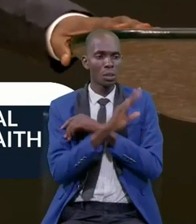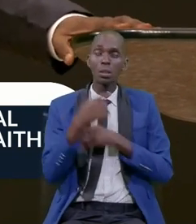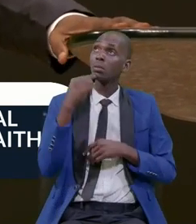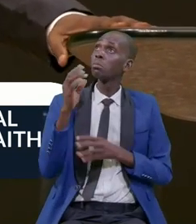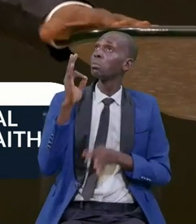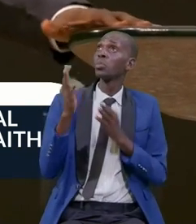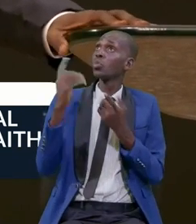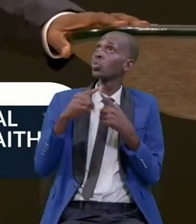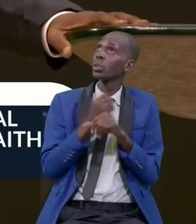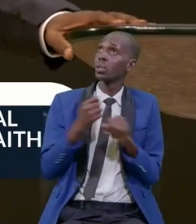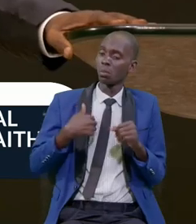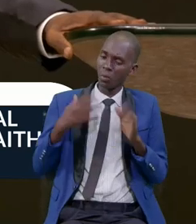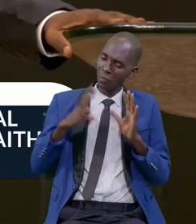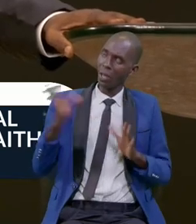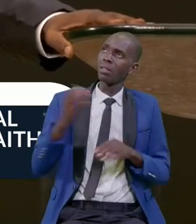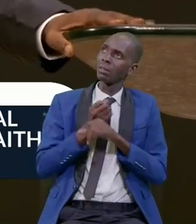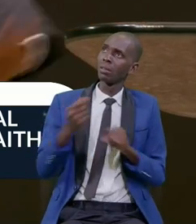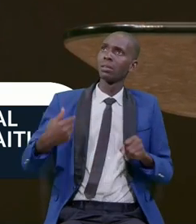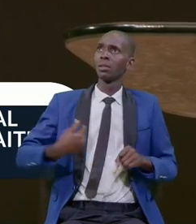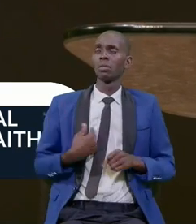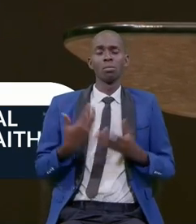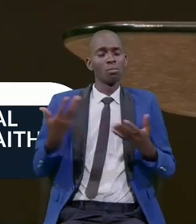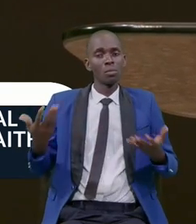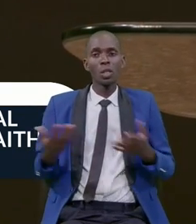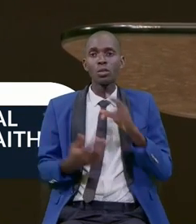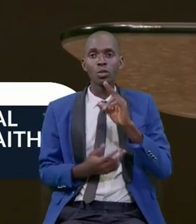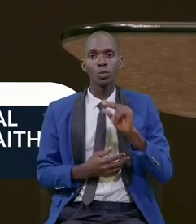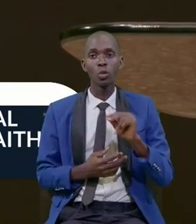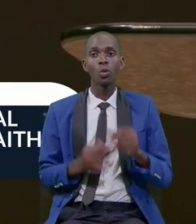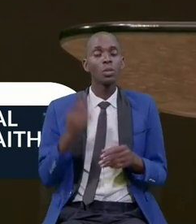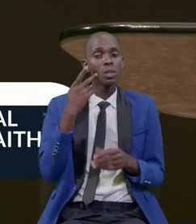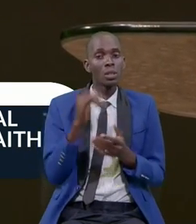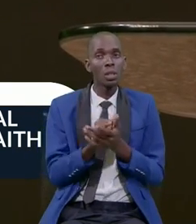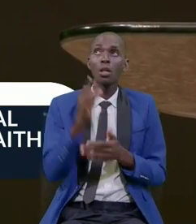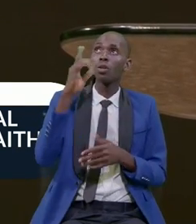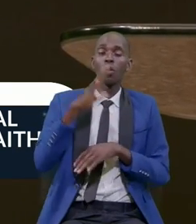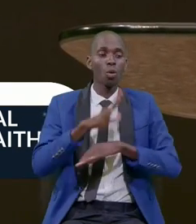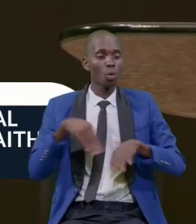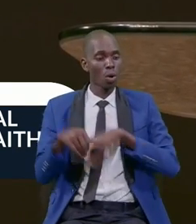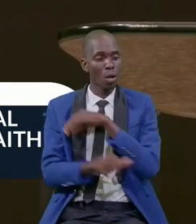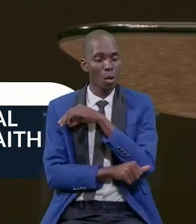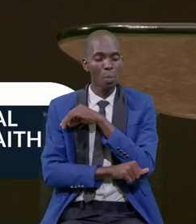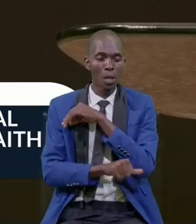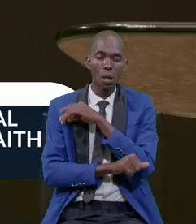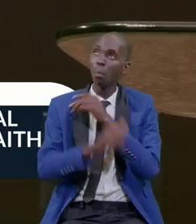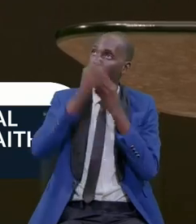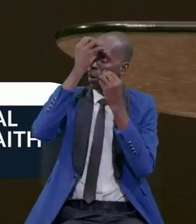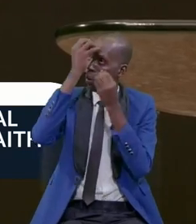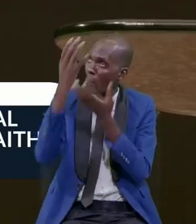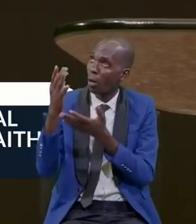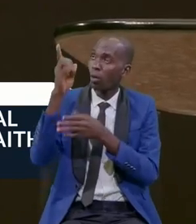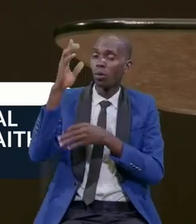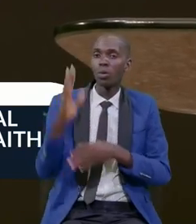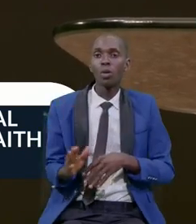positif au salut. Tu m'as appelé de sortir de Chaldée. Et Abraham, oui, a